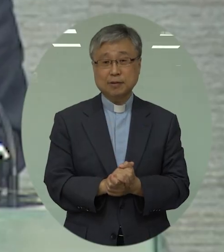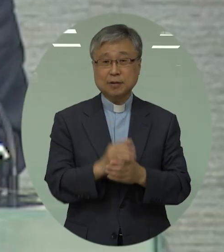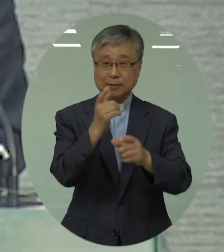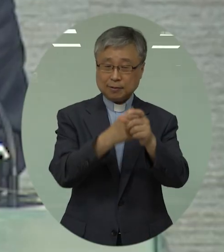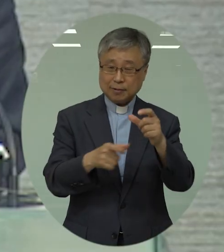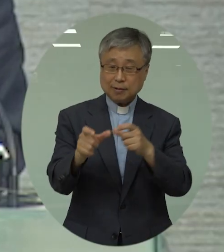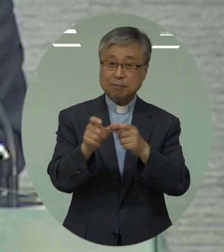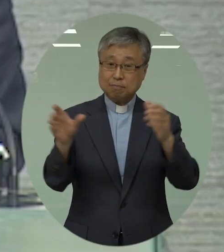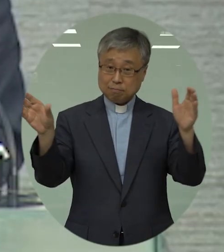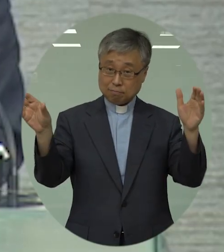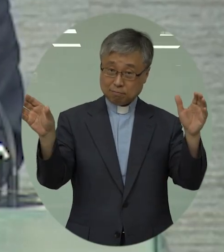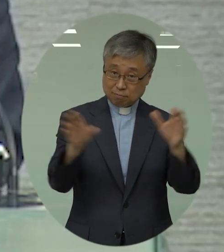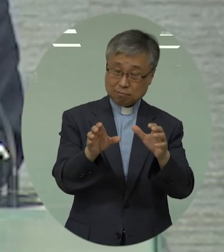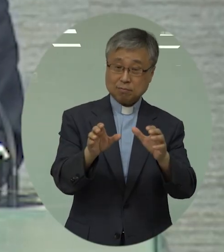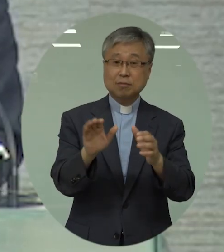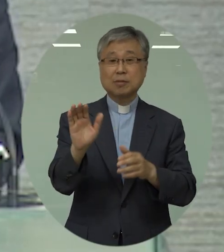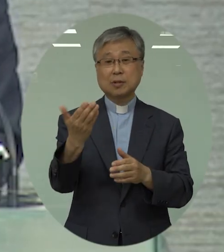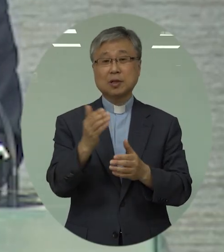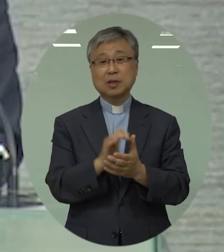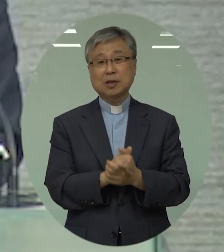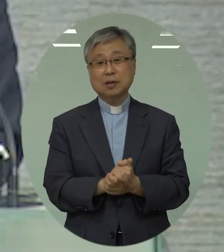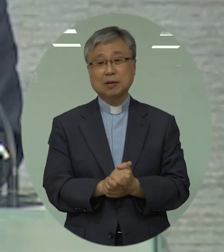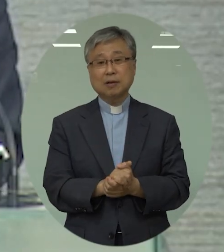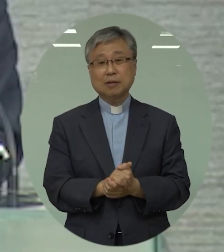첨부되고 있는데,